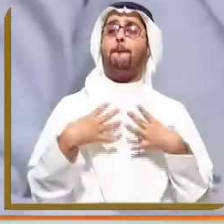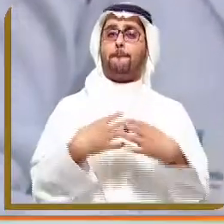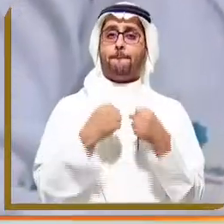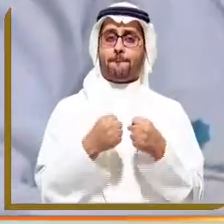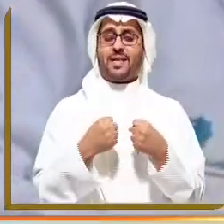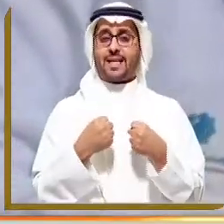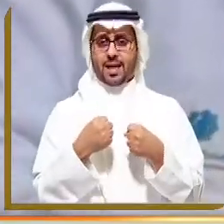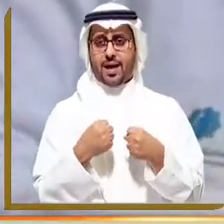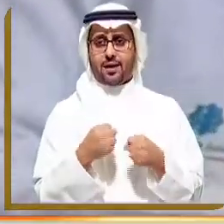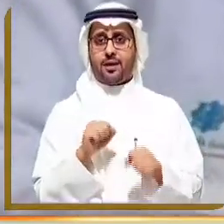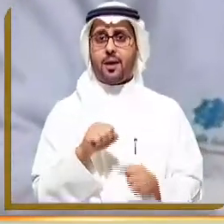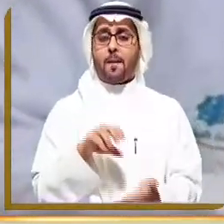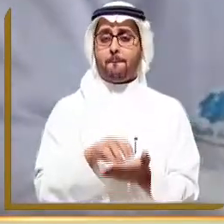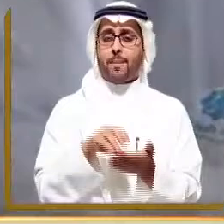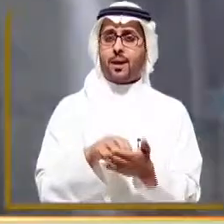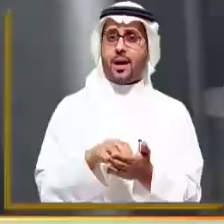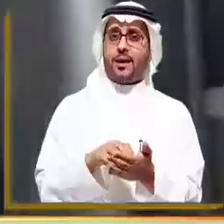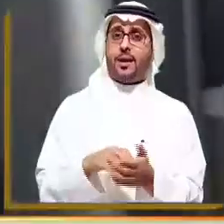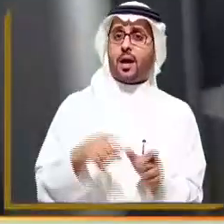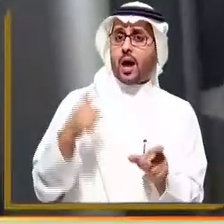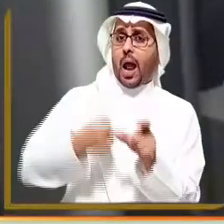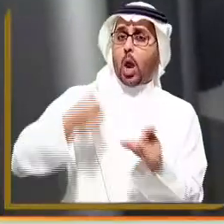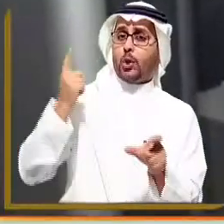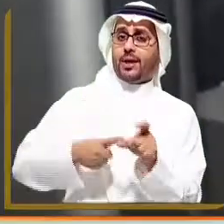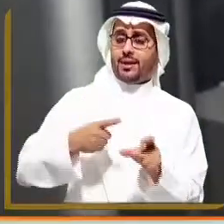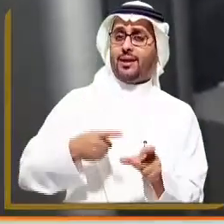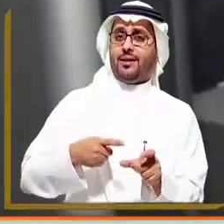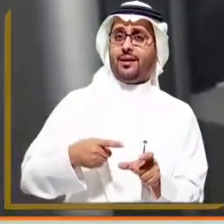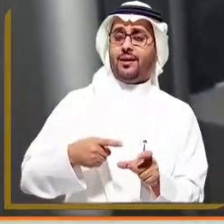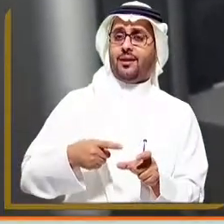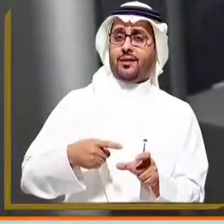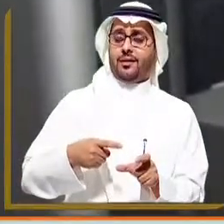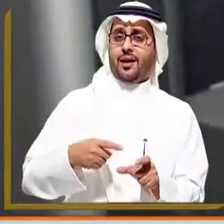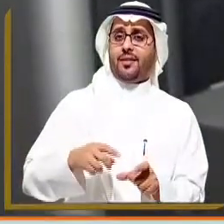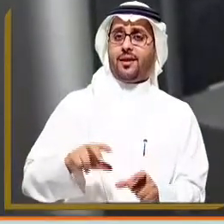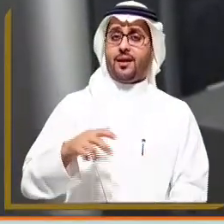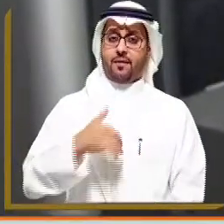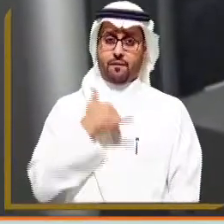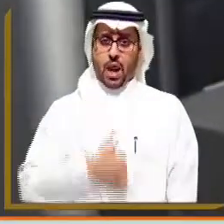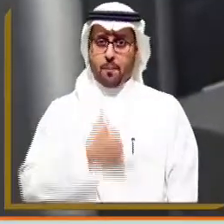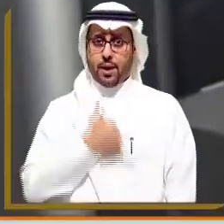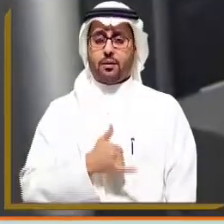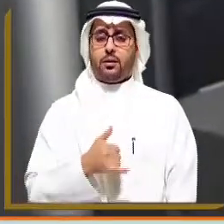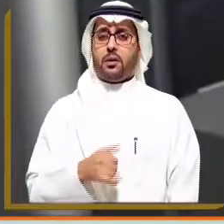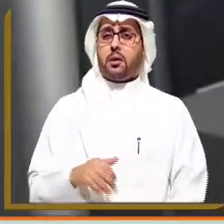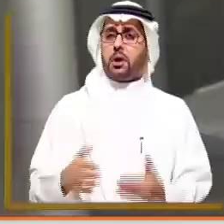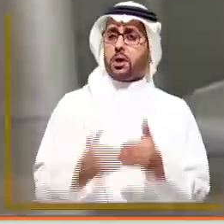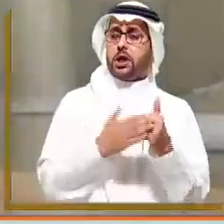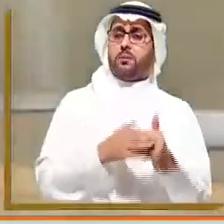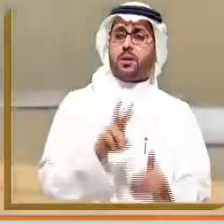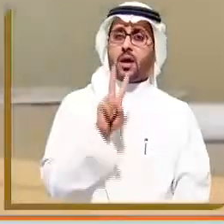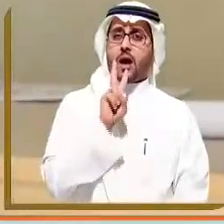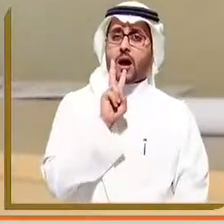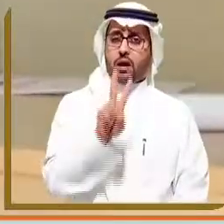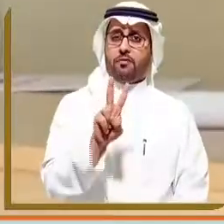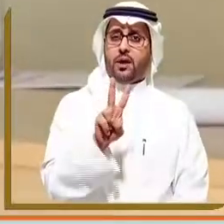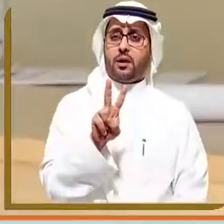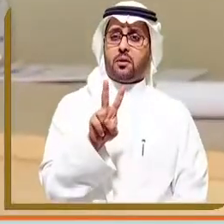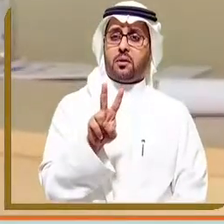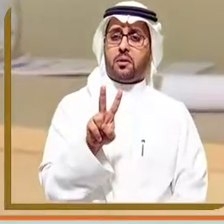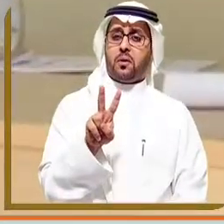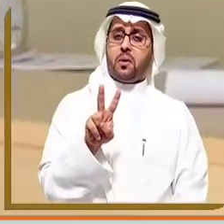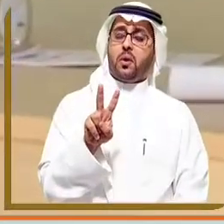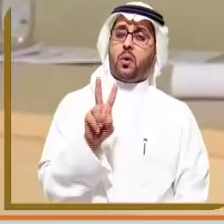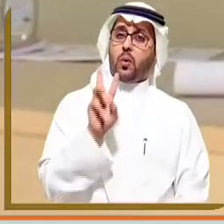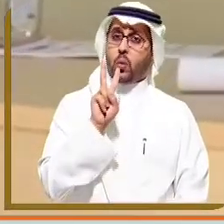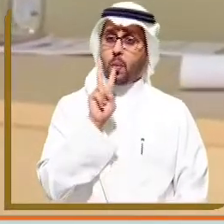الإنسانية في مديرية الخوخة بمحافظة الحديدة اليمنية خدماتها العلاجية ل2209 مستفيدين،